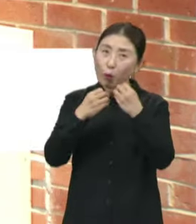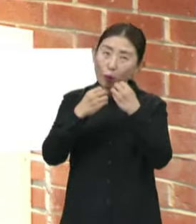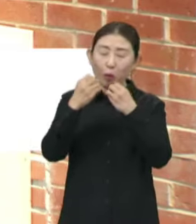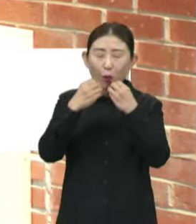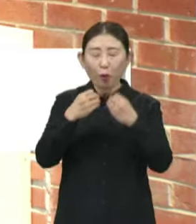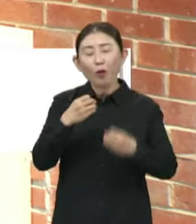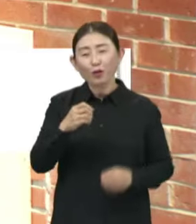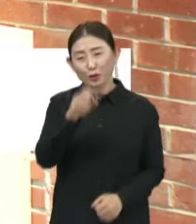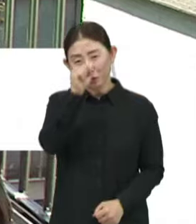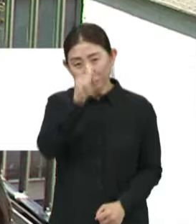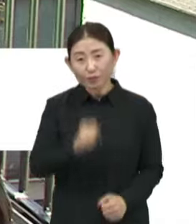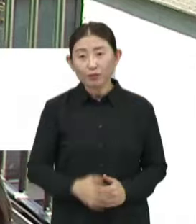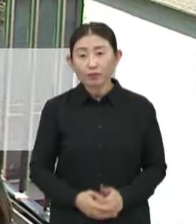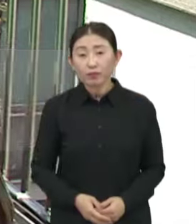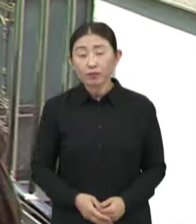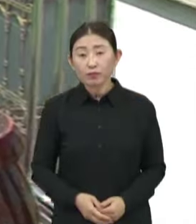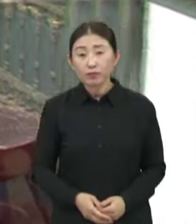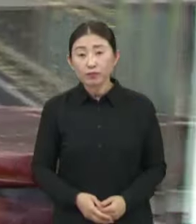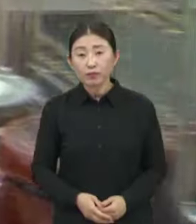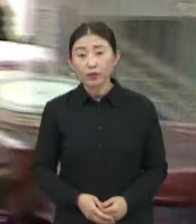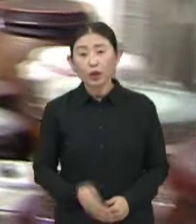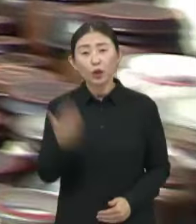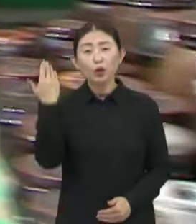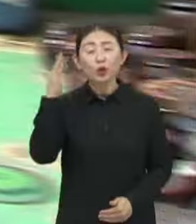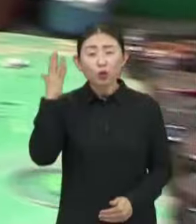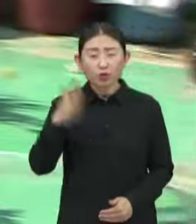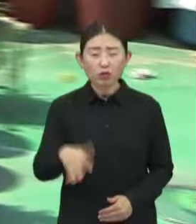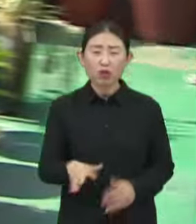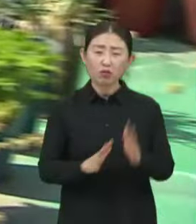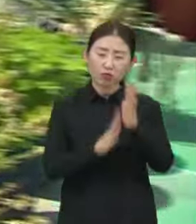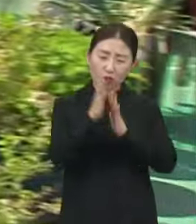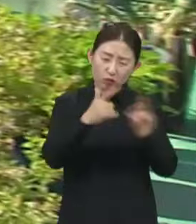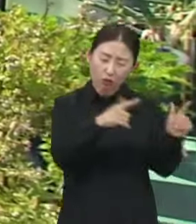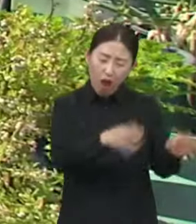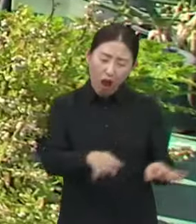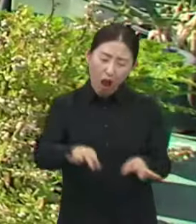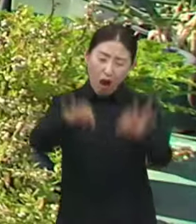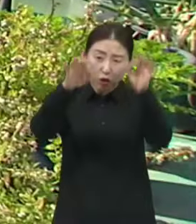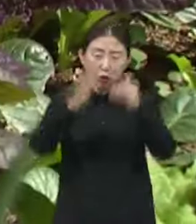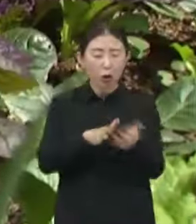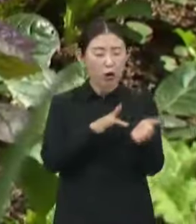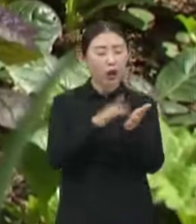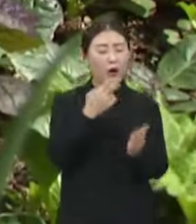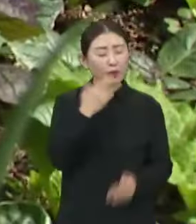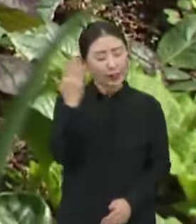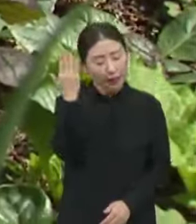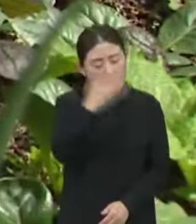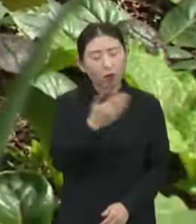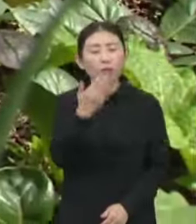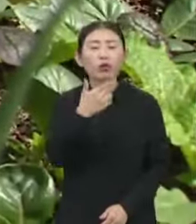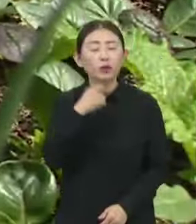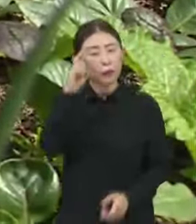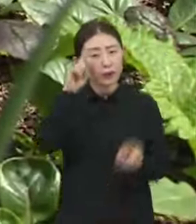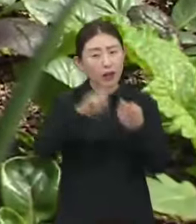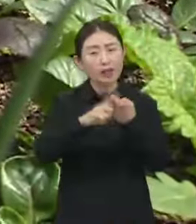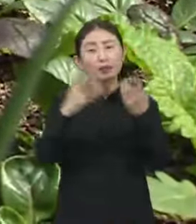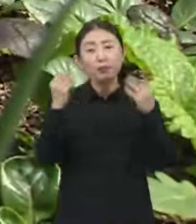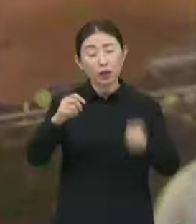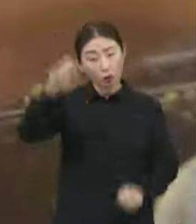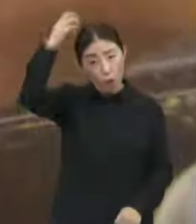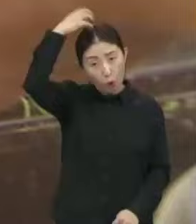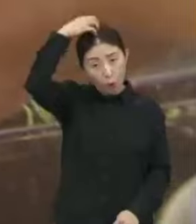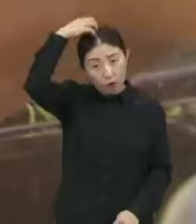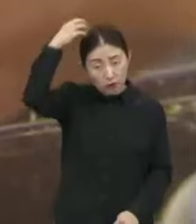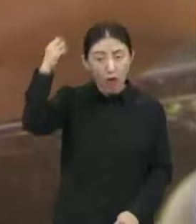수 있어서 너무 좋았던 것 같아요. 최근 농산물 값이 크게 오르고 친환경 농산물에 대한 관심이 높아지면서 옥상이나